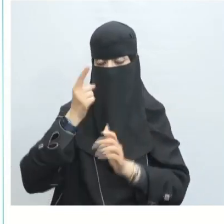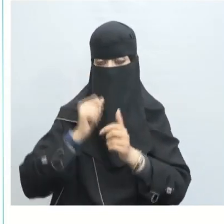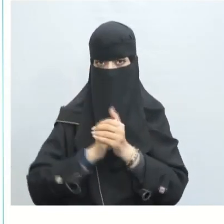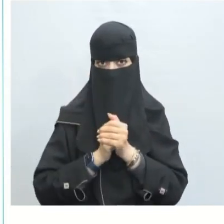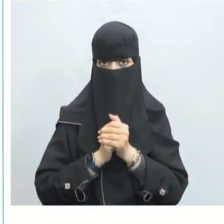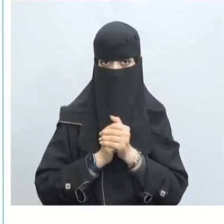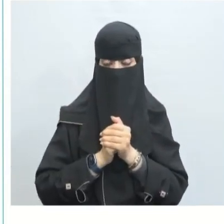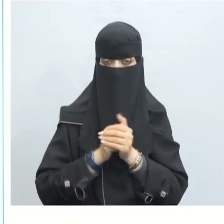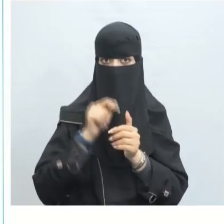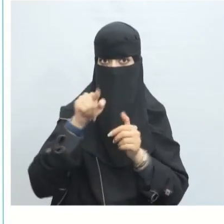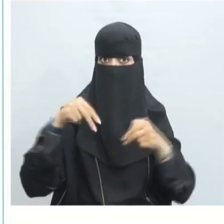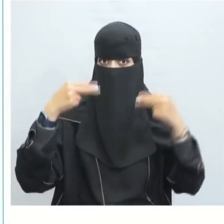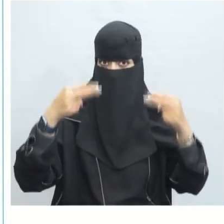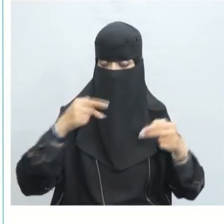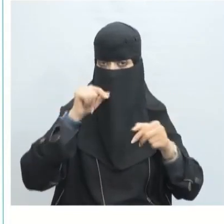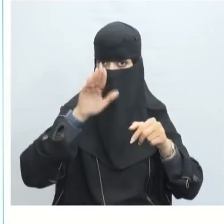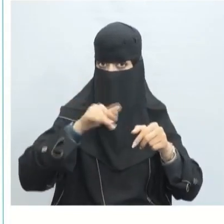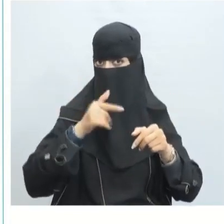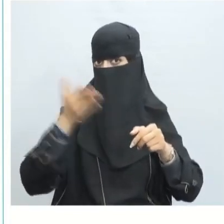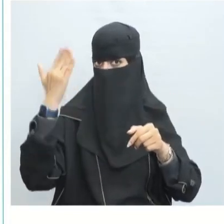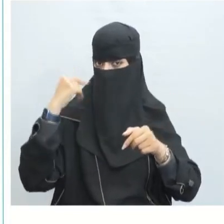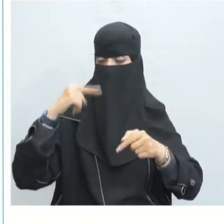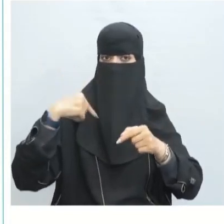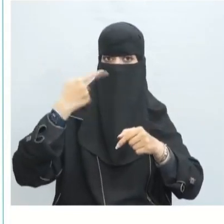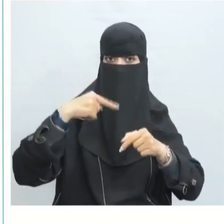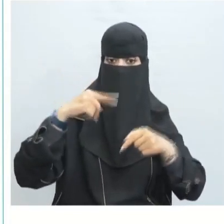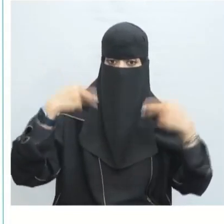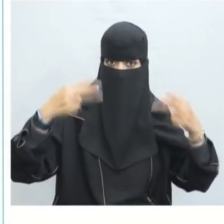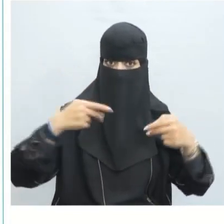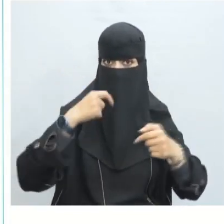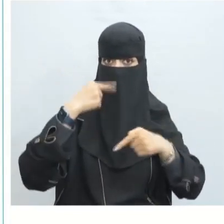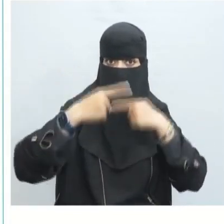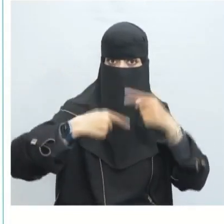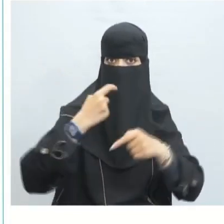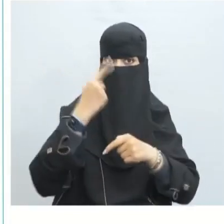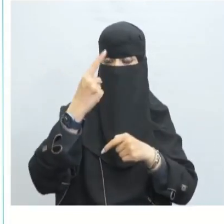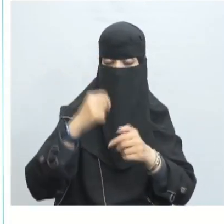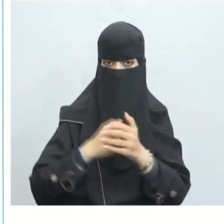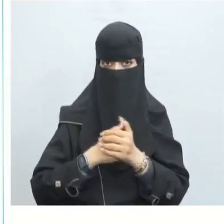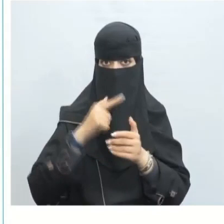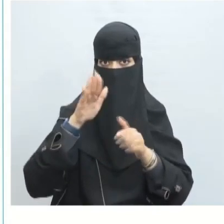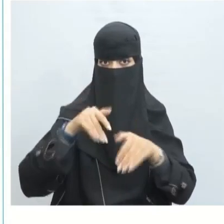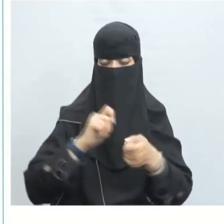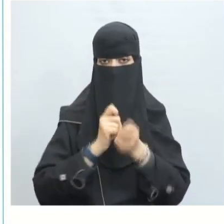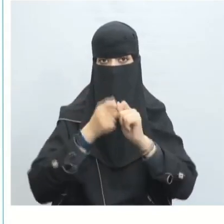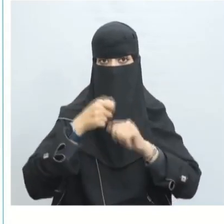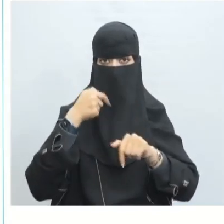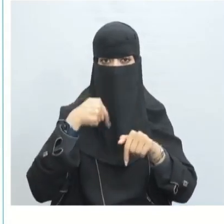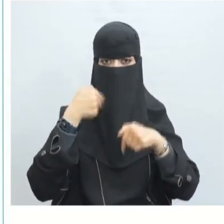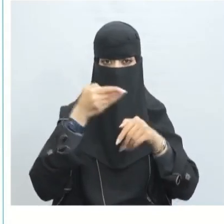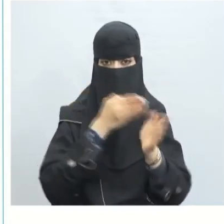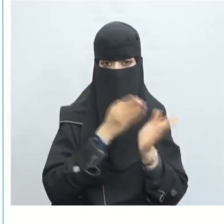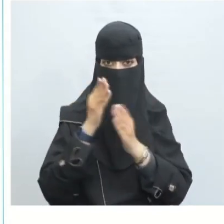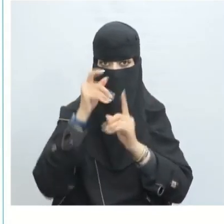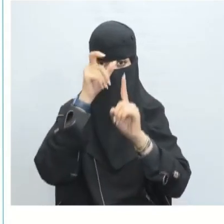هي حدثت سابقا هل هي فعاليه دوريه التغيرات التي طرات على